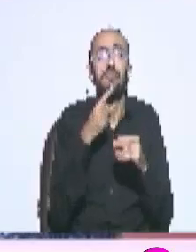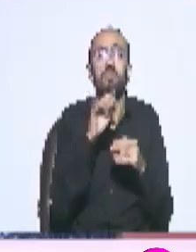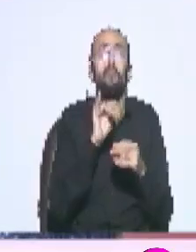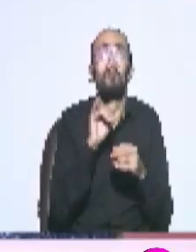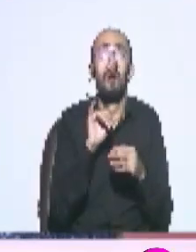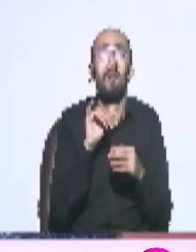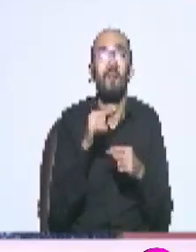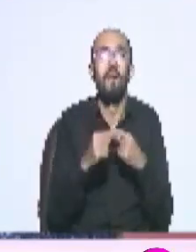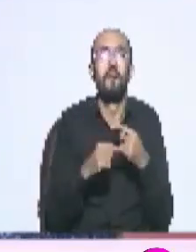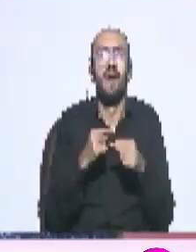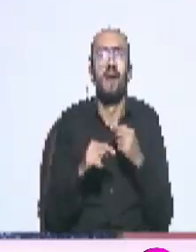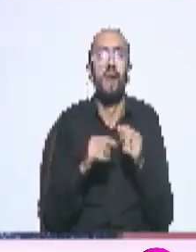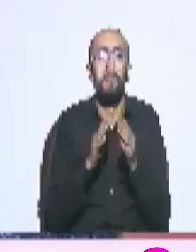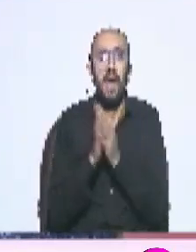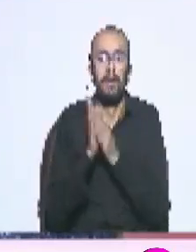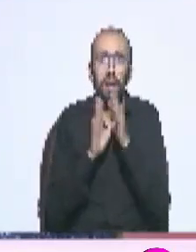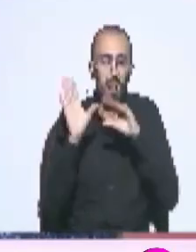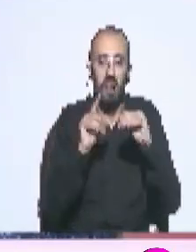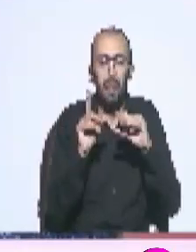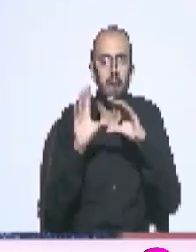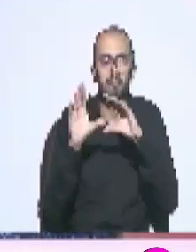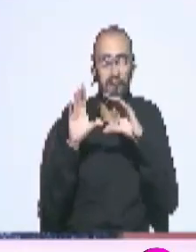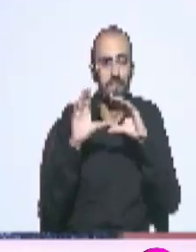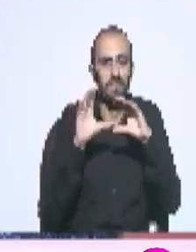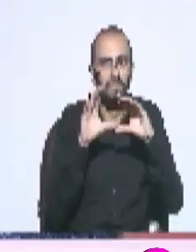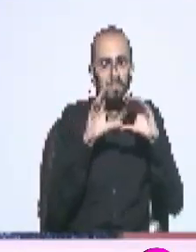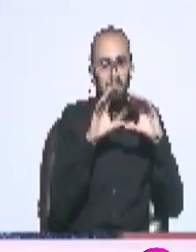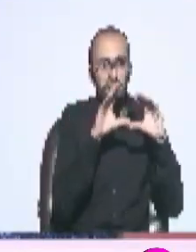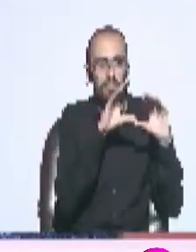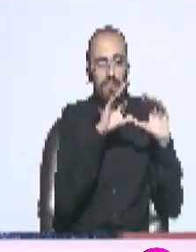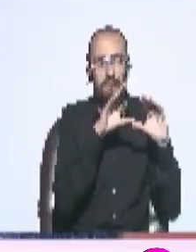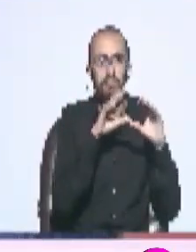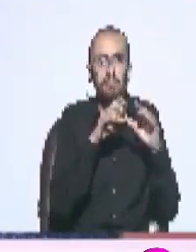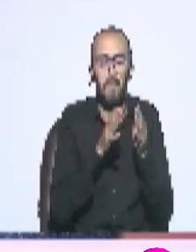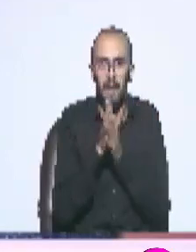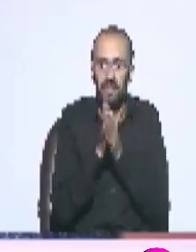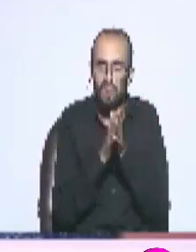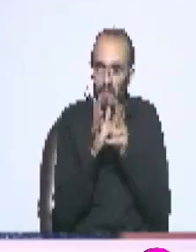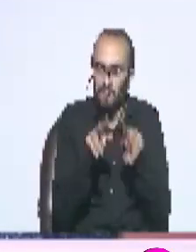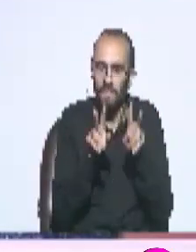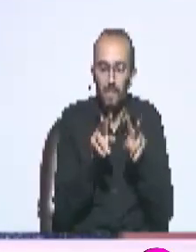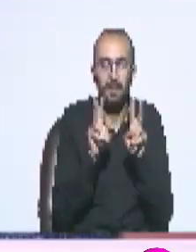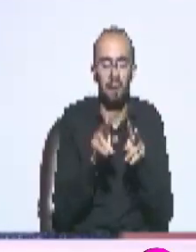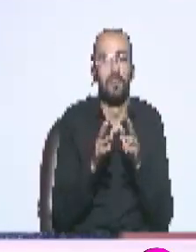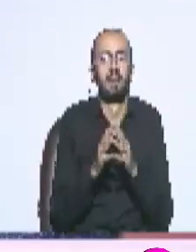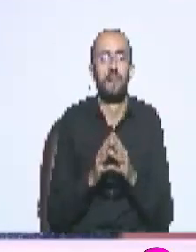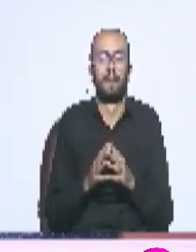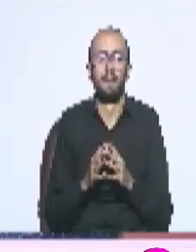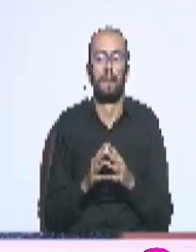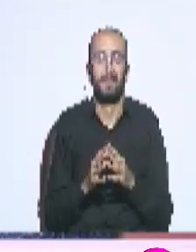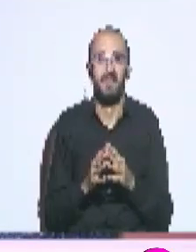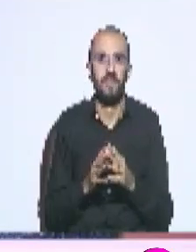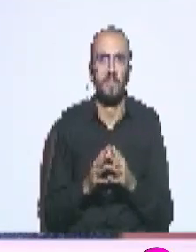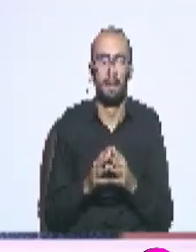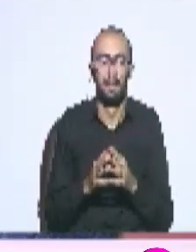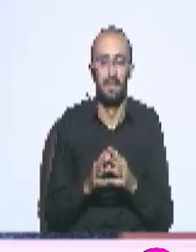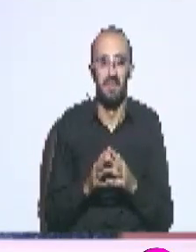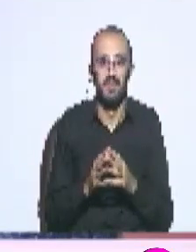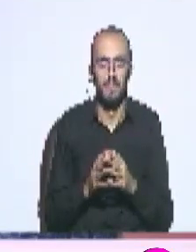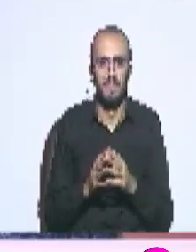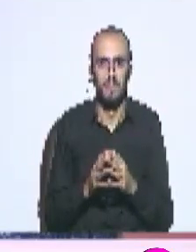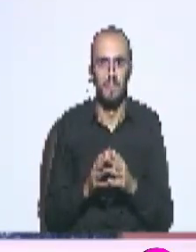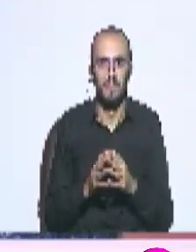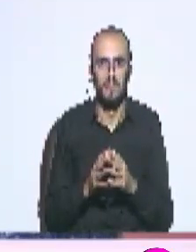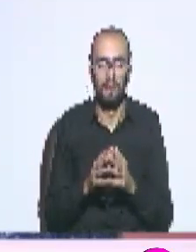الاستمراريه فبن اهداف صغيره او بنكسر الهدف الكبير اللي جاي بيه اي واحد بيطلب مساعده